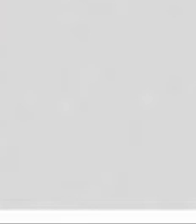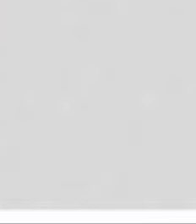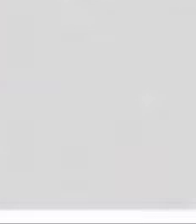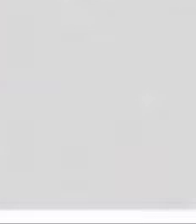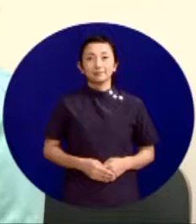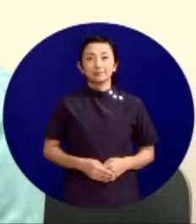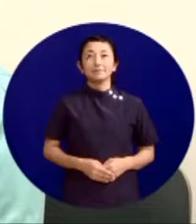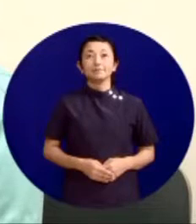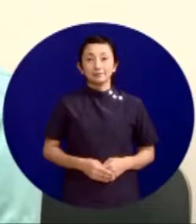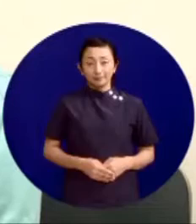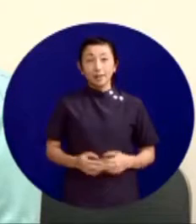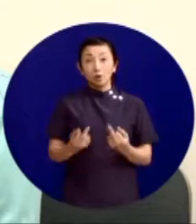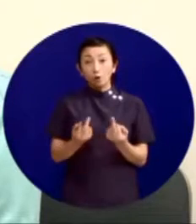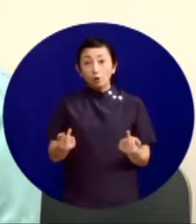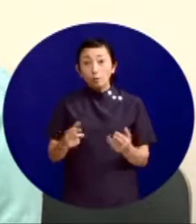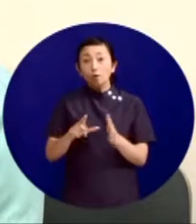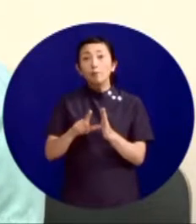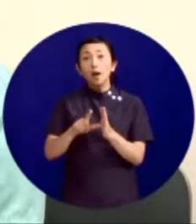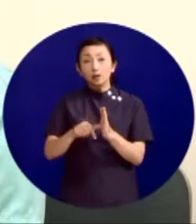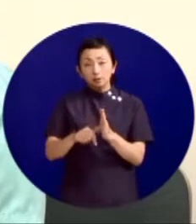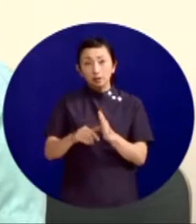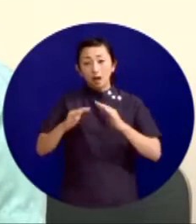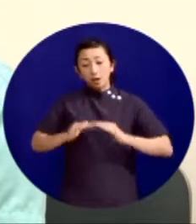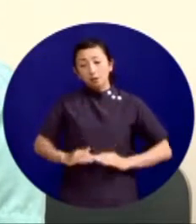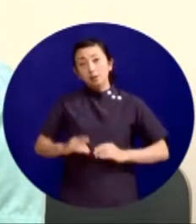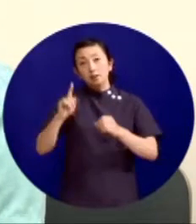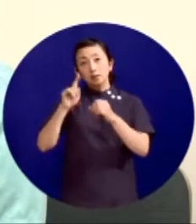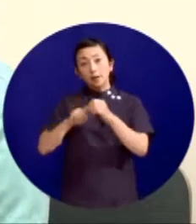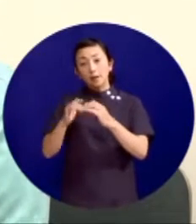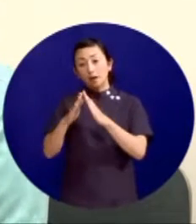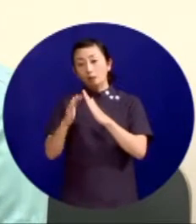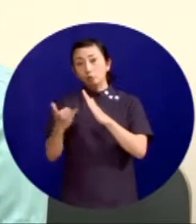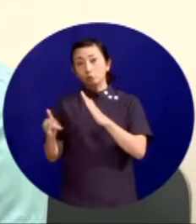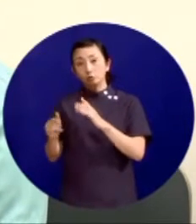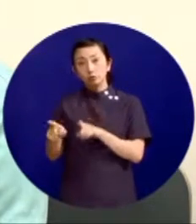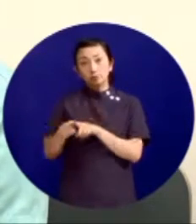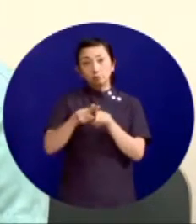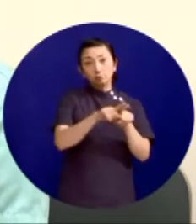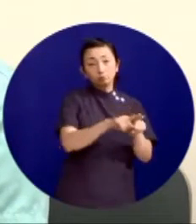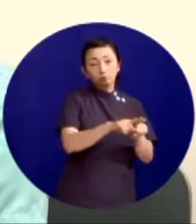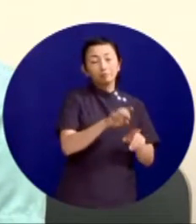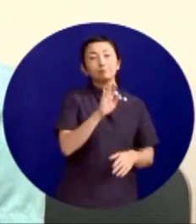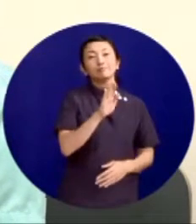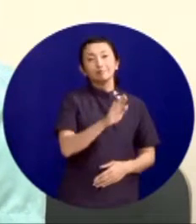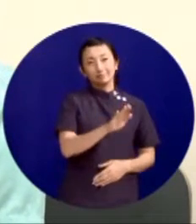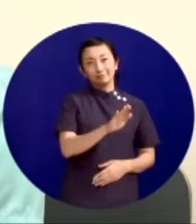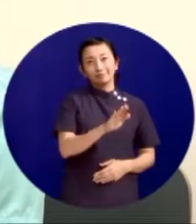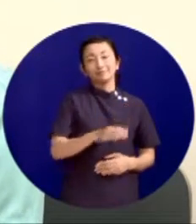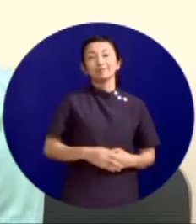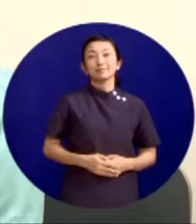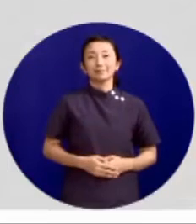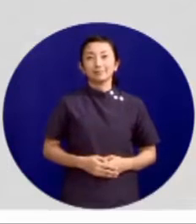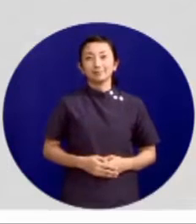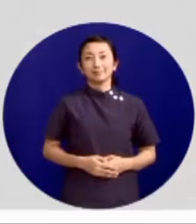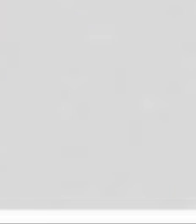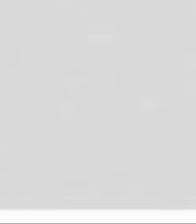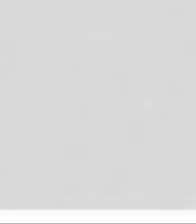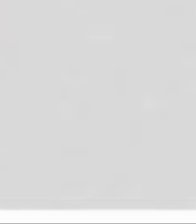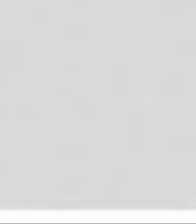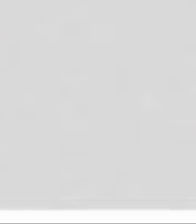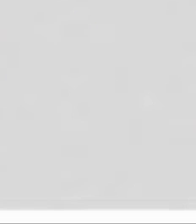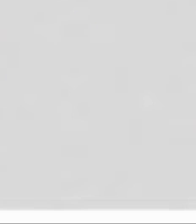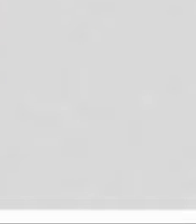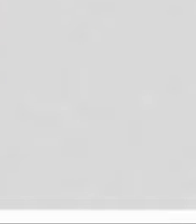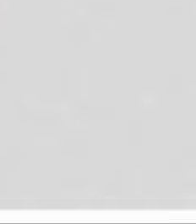ください。小児では不安を少なくするためにご家族に一緒に入室してもらうことがあります。手術室